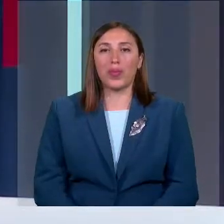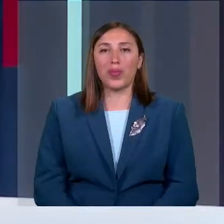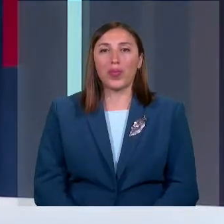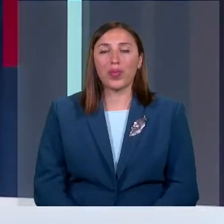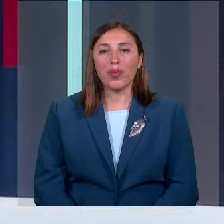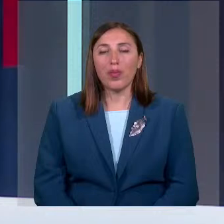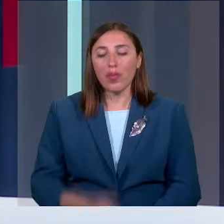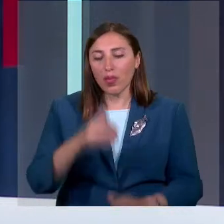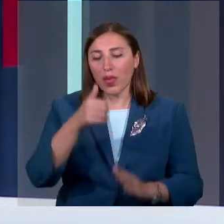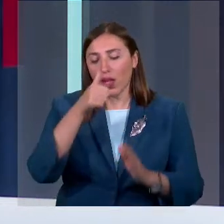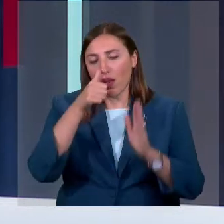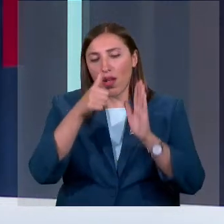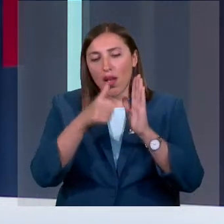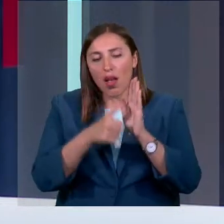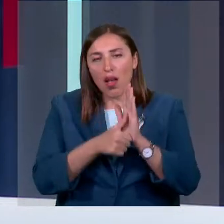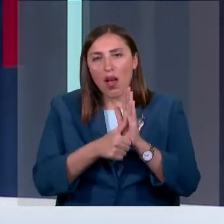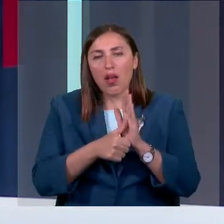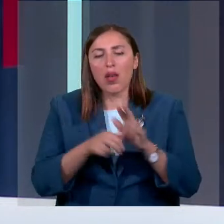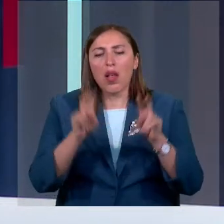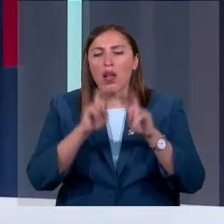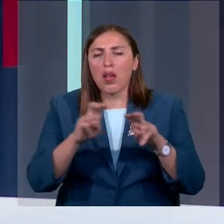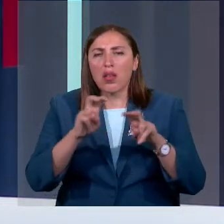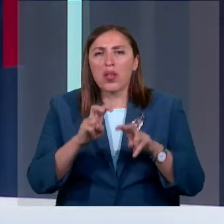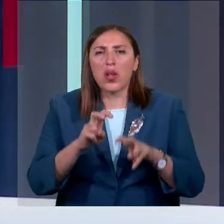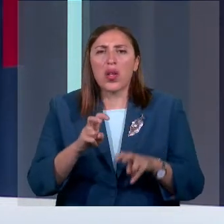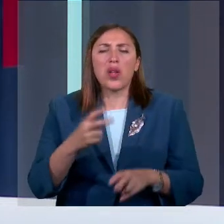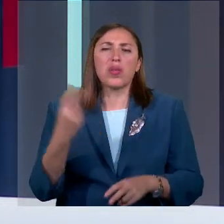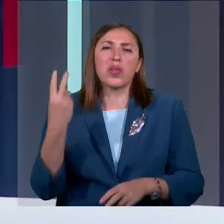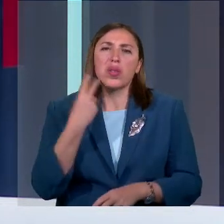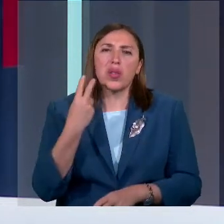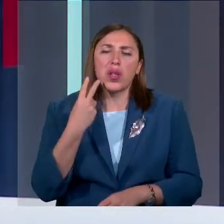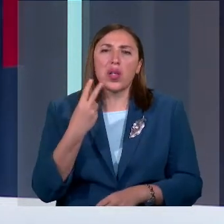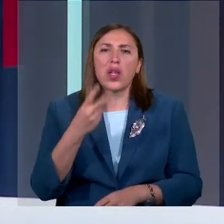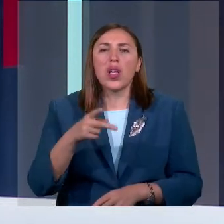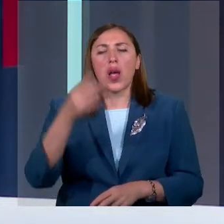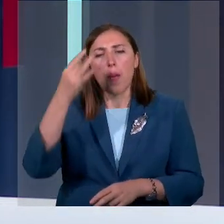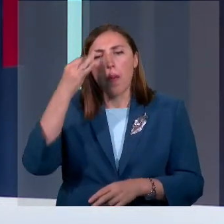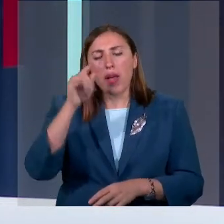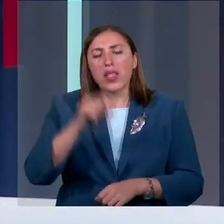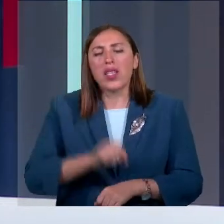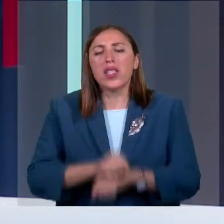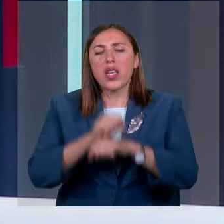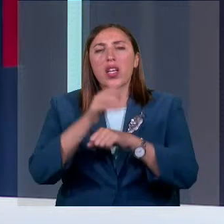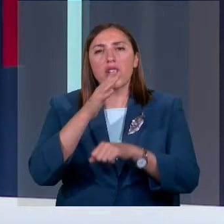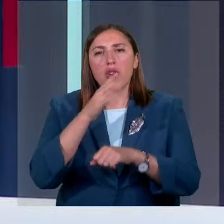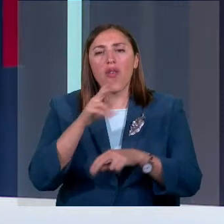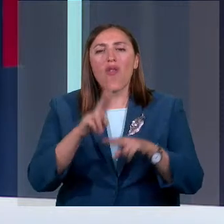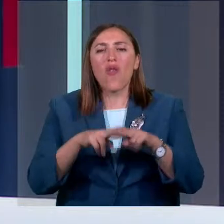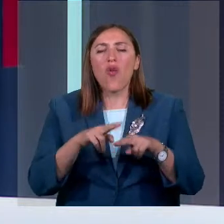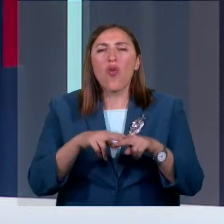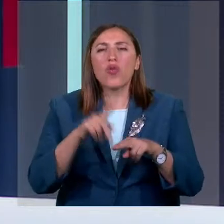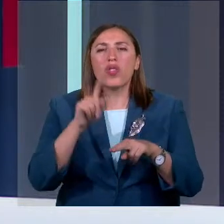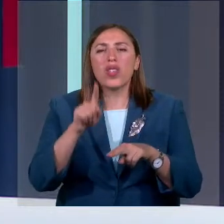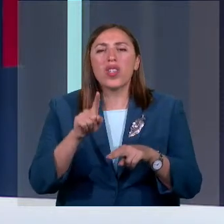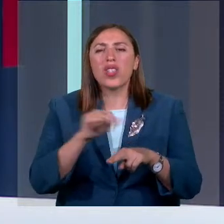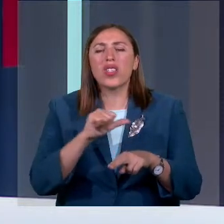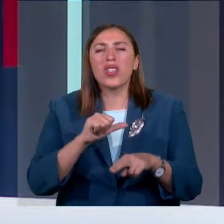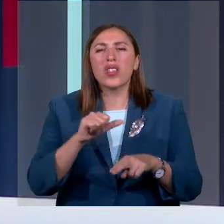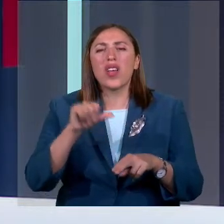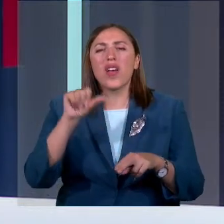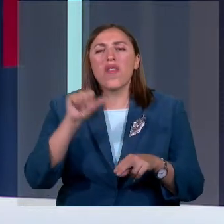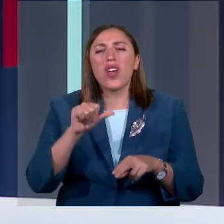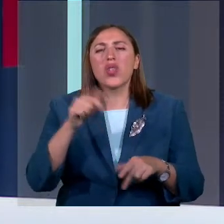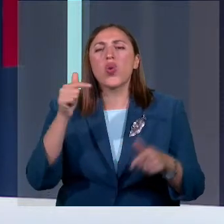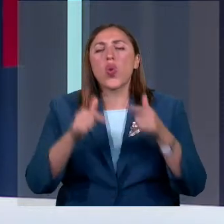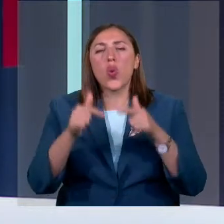Ավելի քան կես տարվա անարդյունք քննություն, ընդդիմության մայիսյան ցույցերի ժամանակ ոստիկանության կիրառած հատուկ միջոցից ծանր